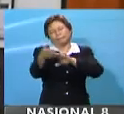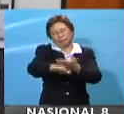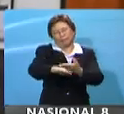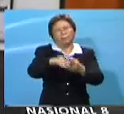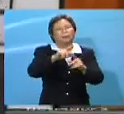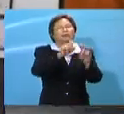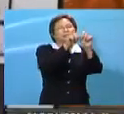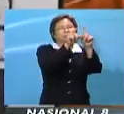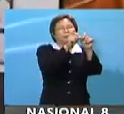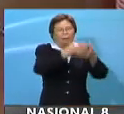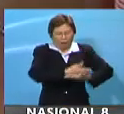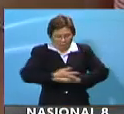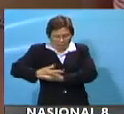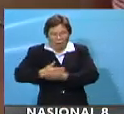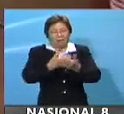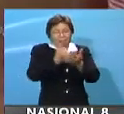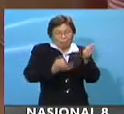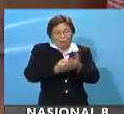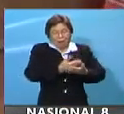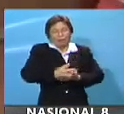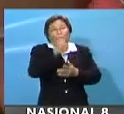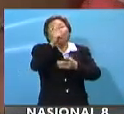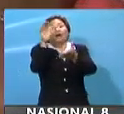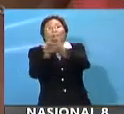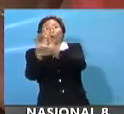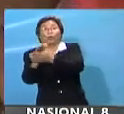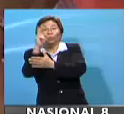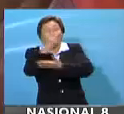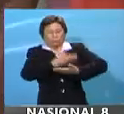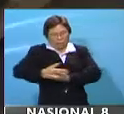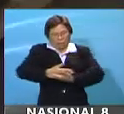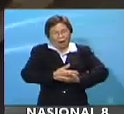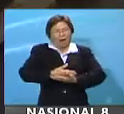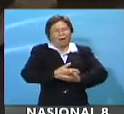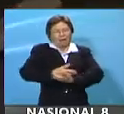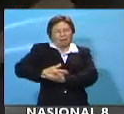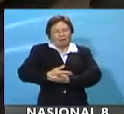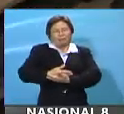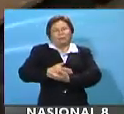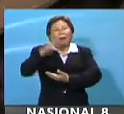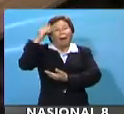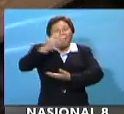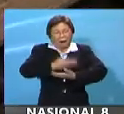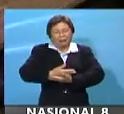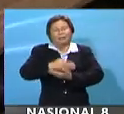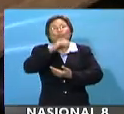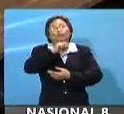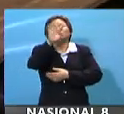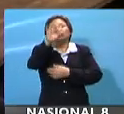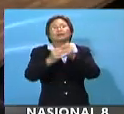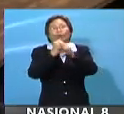Daripada 11 anak hasil daripada dua perkahwinan, kini hanya Siti Ra'ana, 90 tahun yang masih hidup.